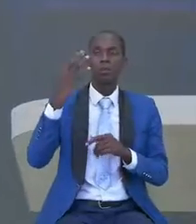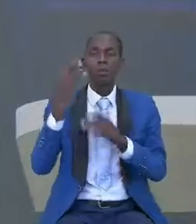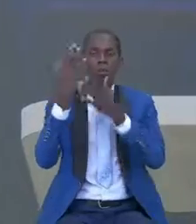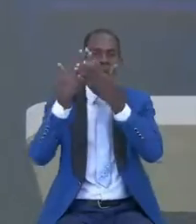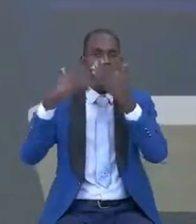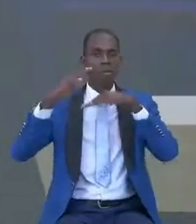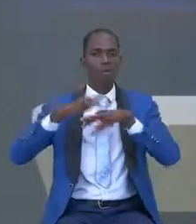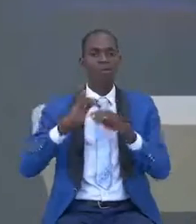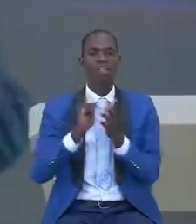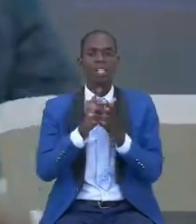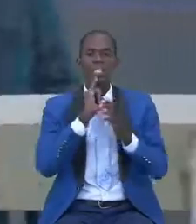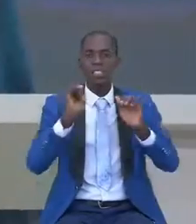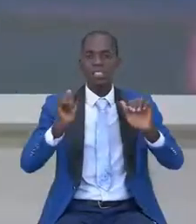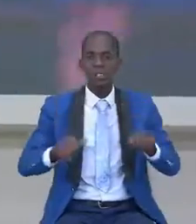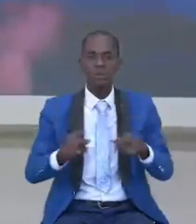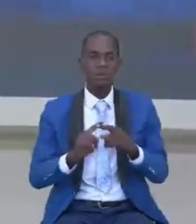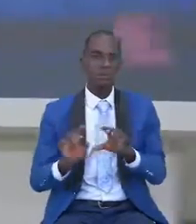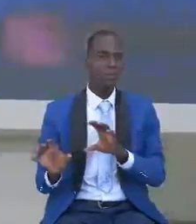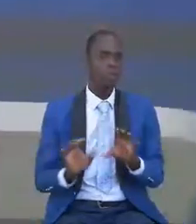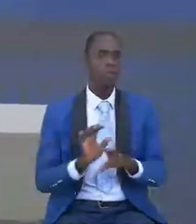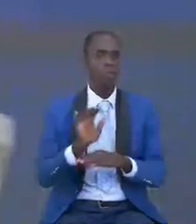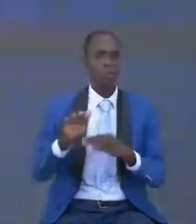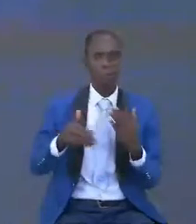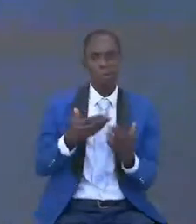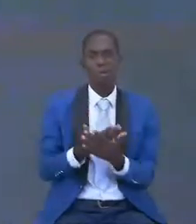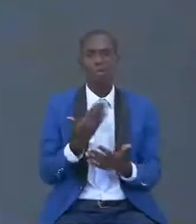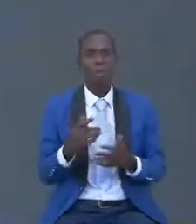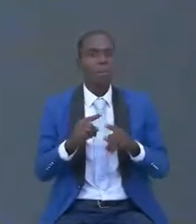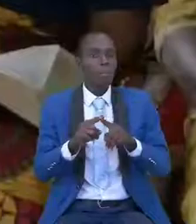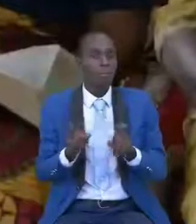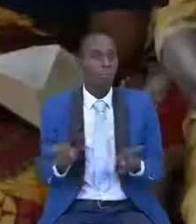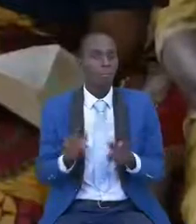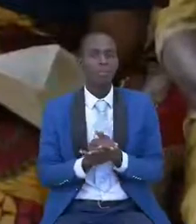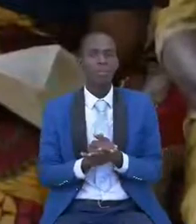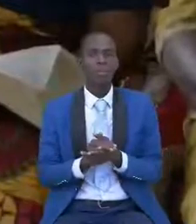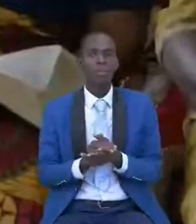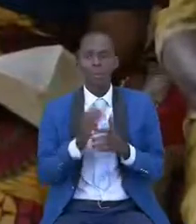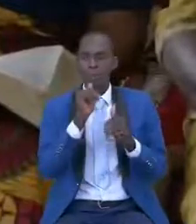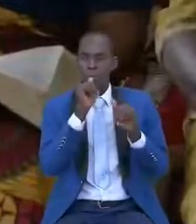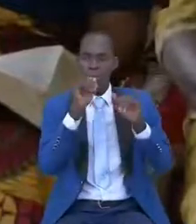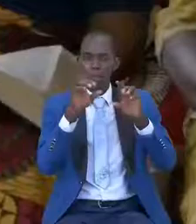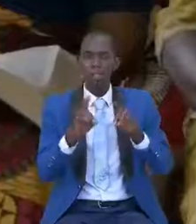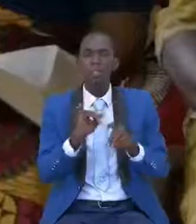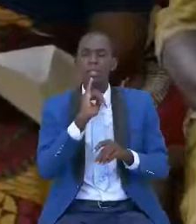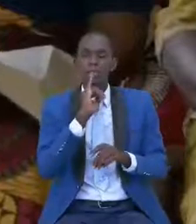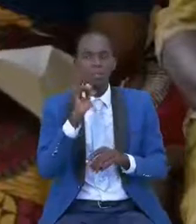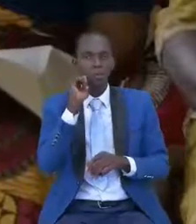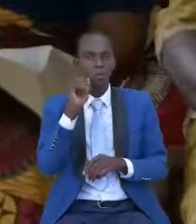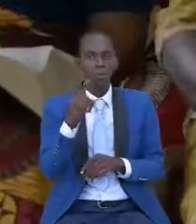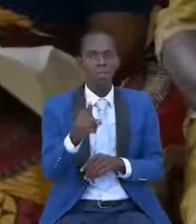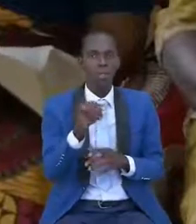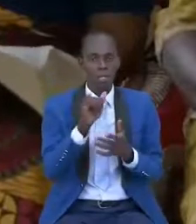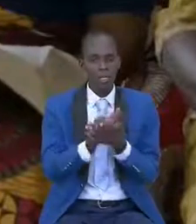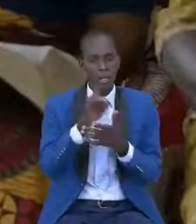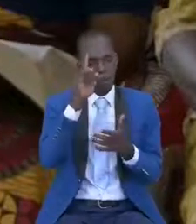est capable de faire toutes choses. Mais, heureuse celle qui a cru,